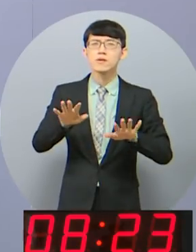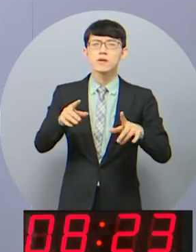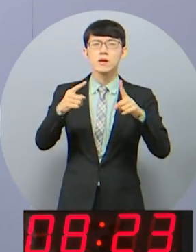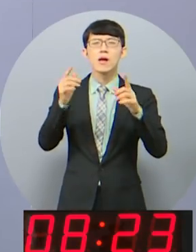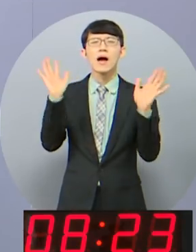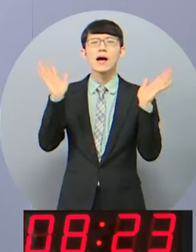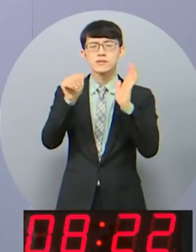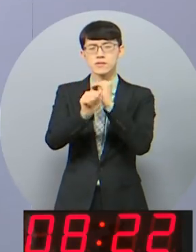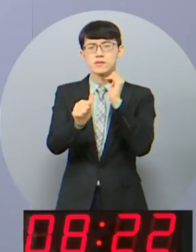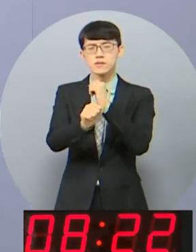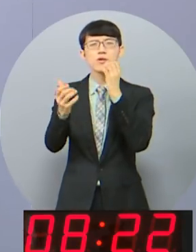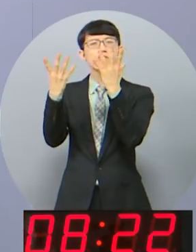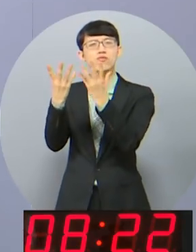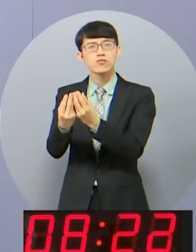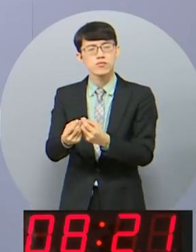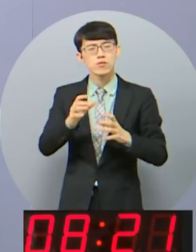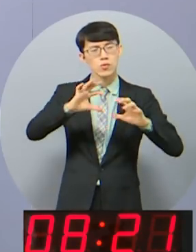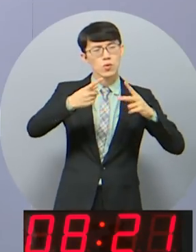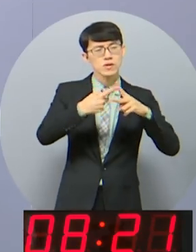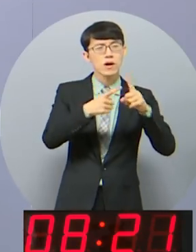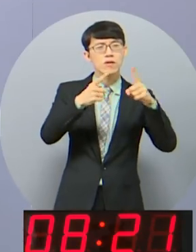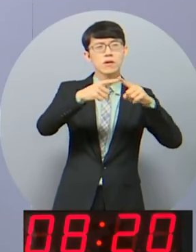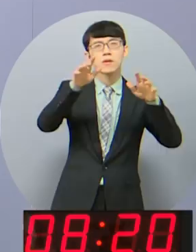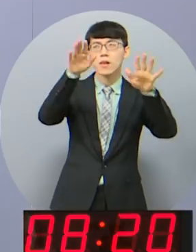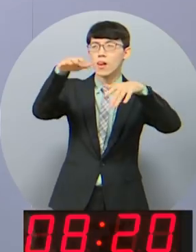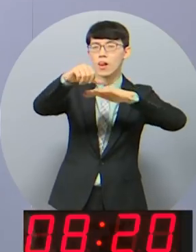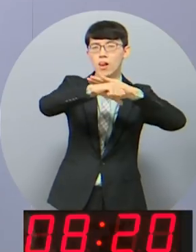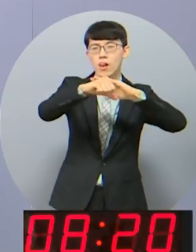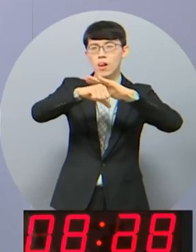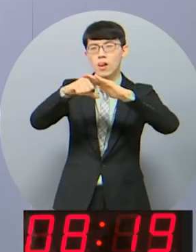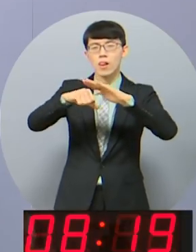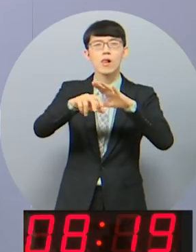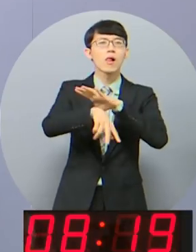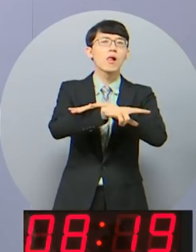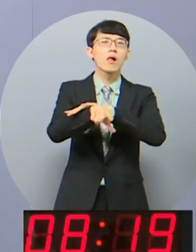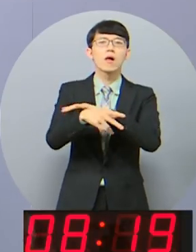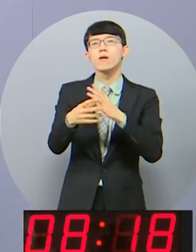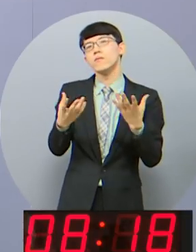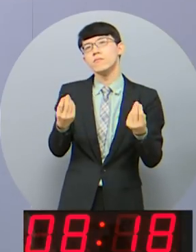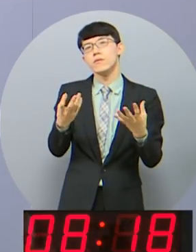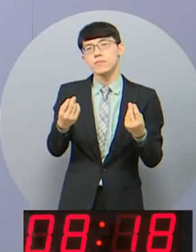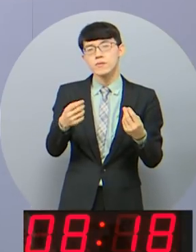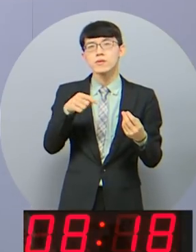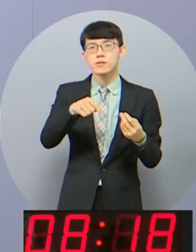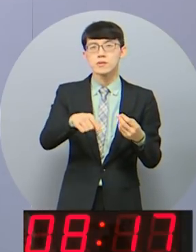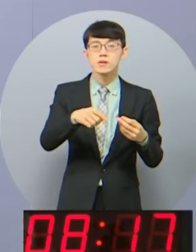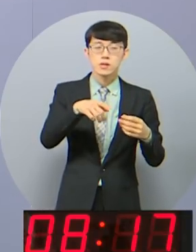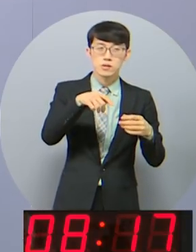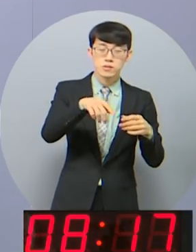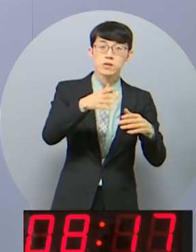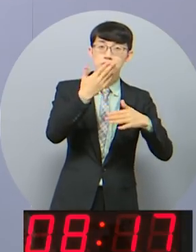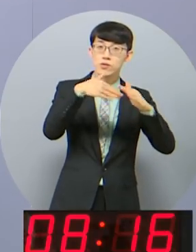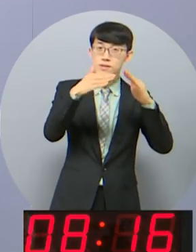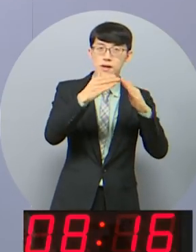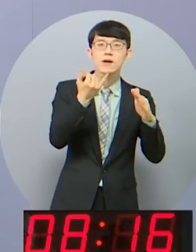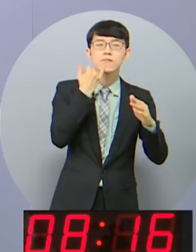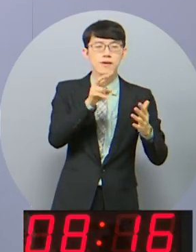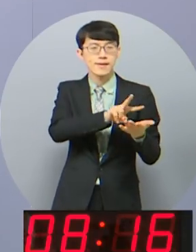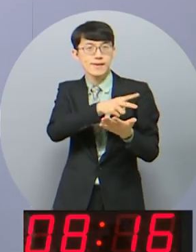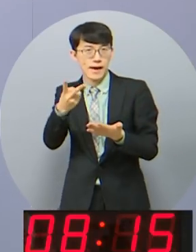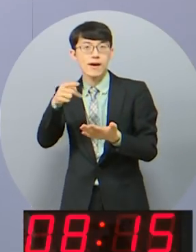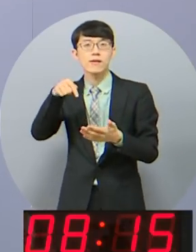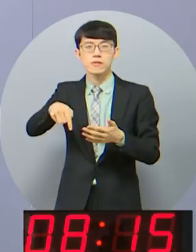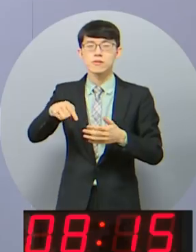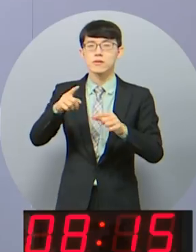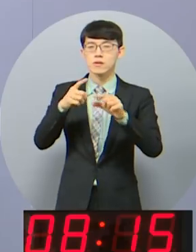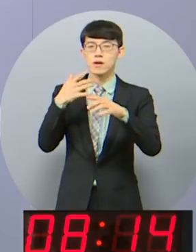年年下降，小学校舍空出来，转型为公立托婴中心及幼儿园，不但师资